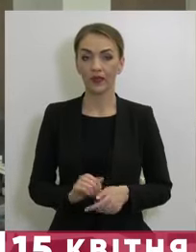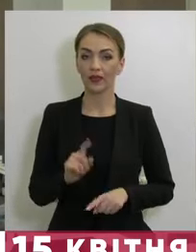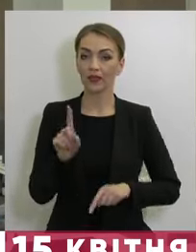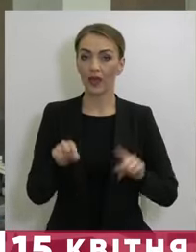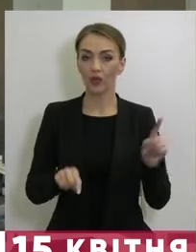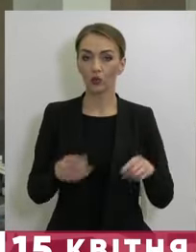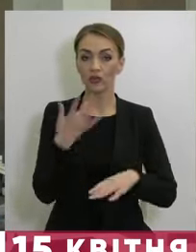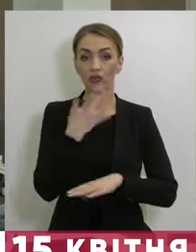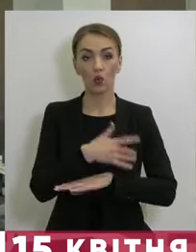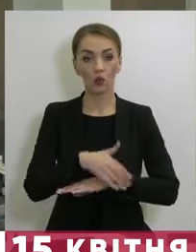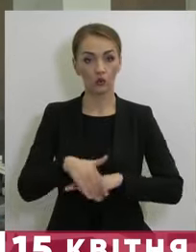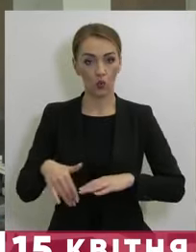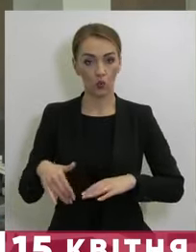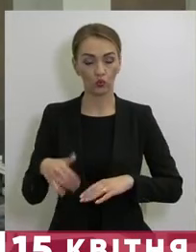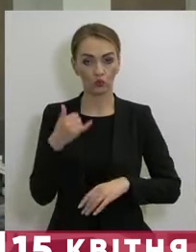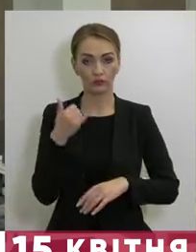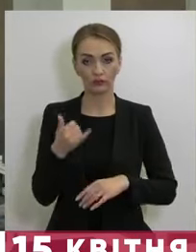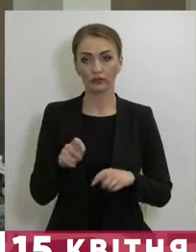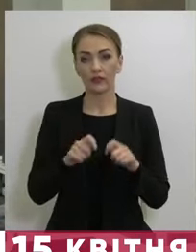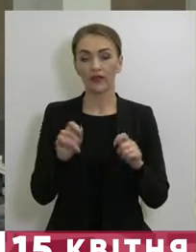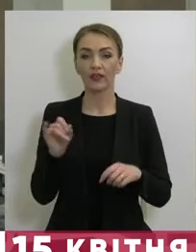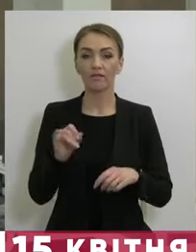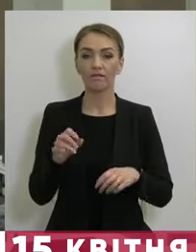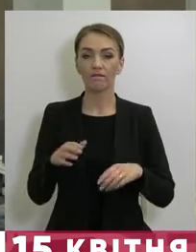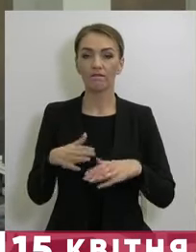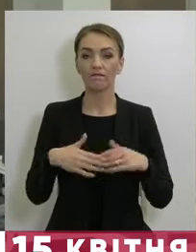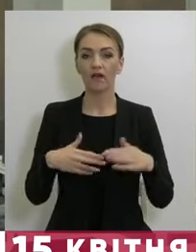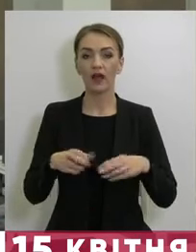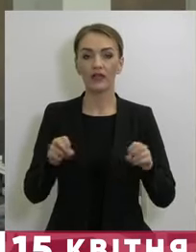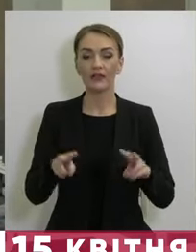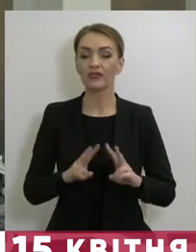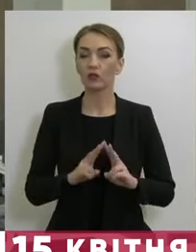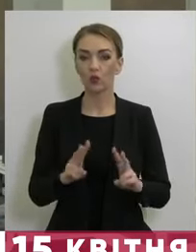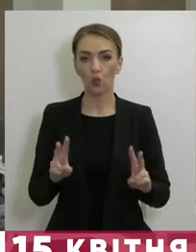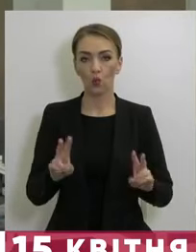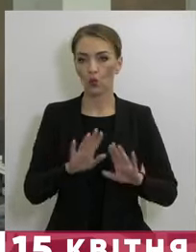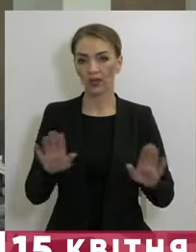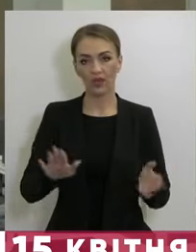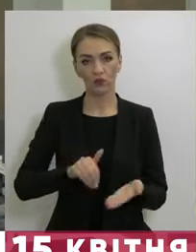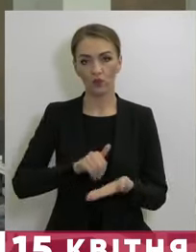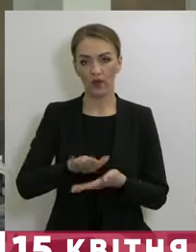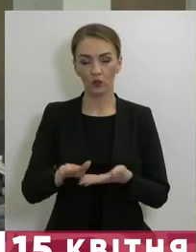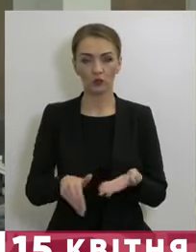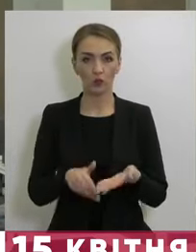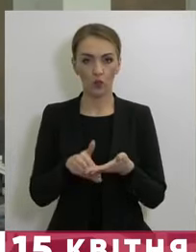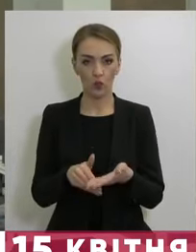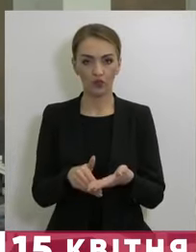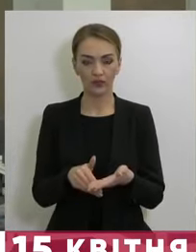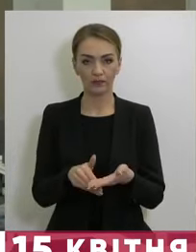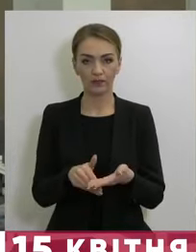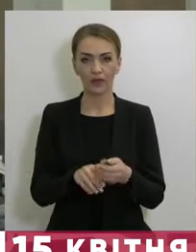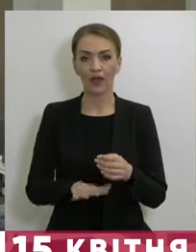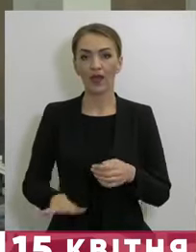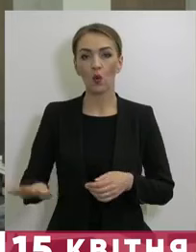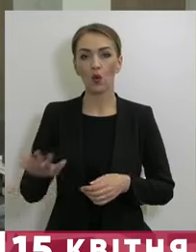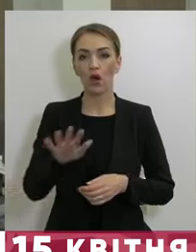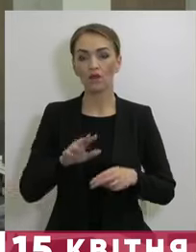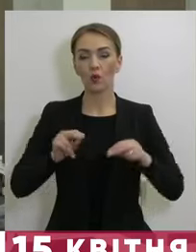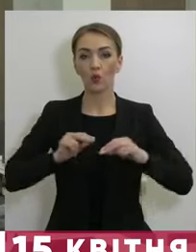дехто з-за кордону, і фахівці нікому не відмовляють допомозі. Географія роботи